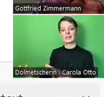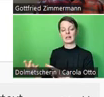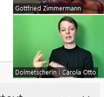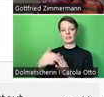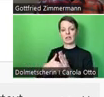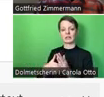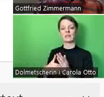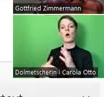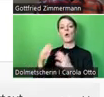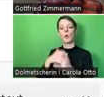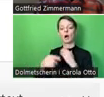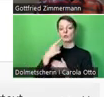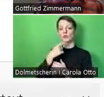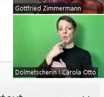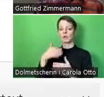Morgenrot.